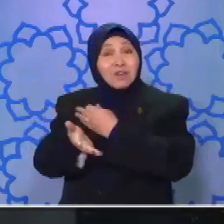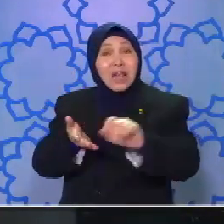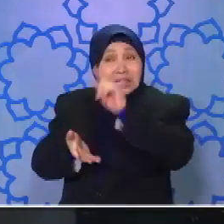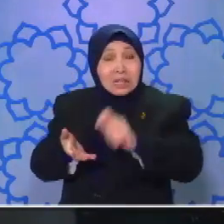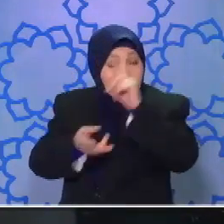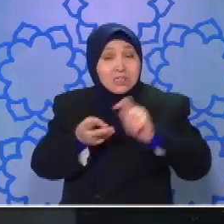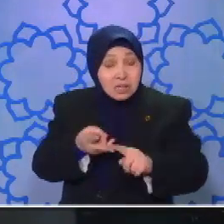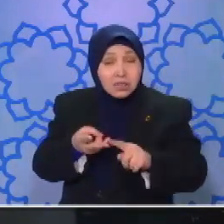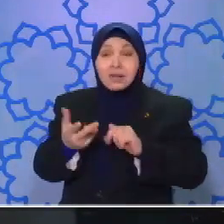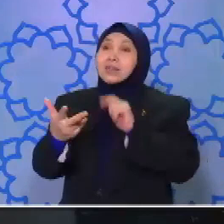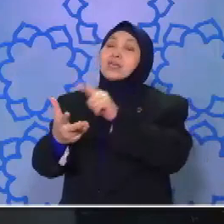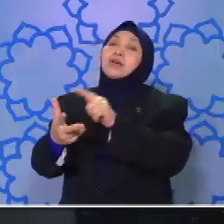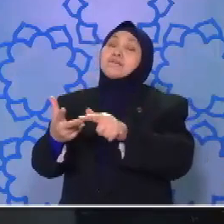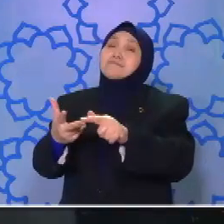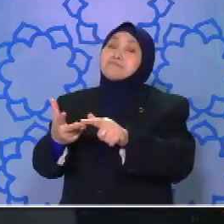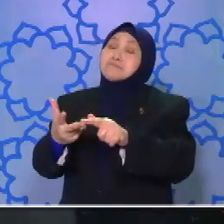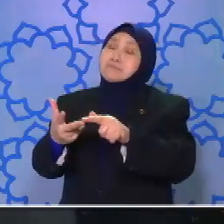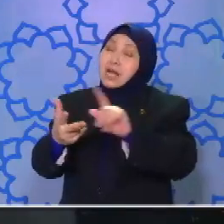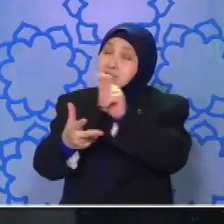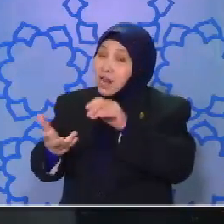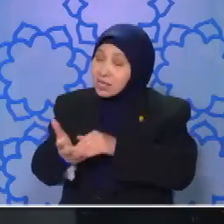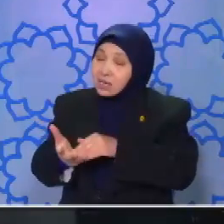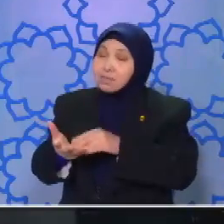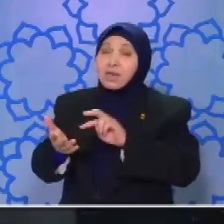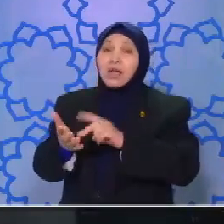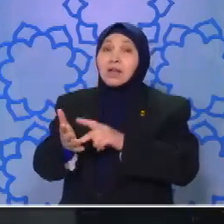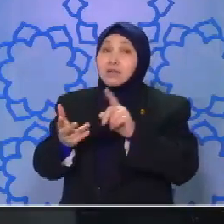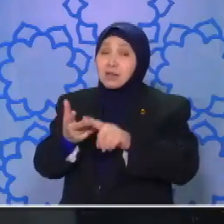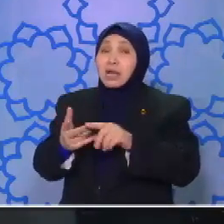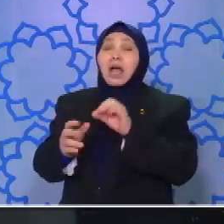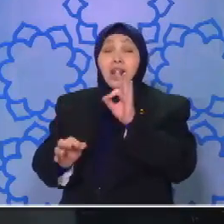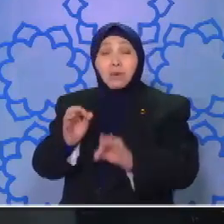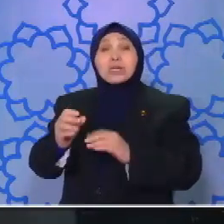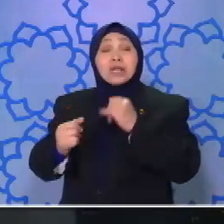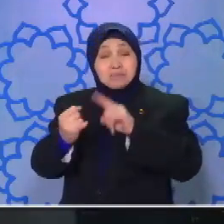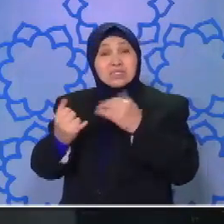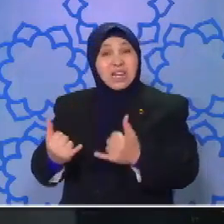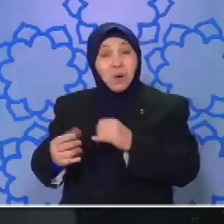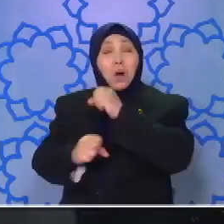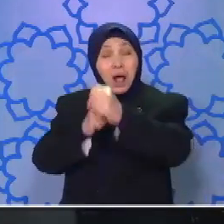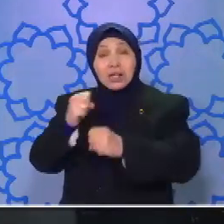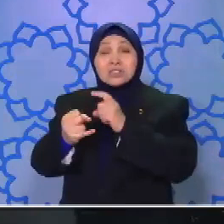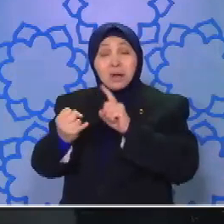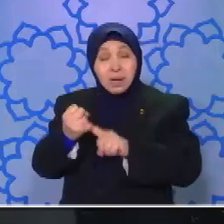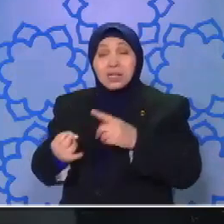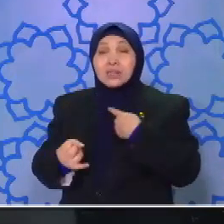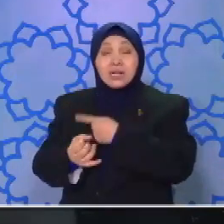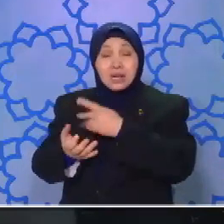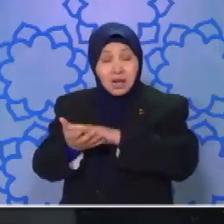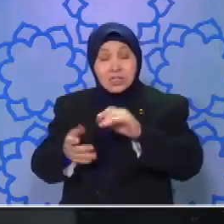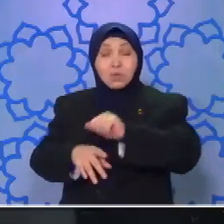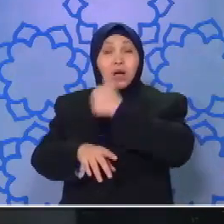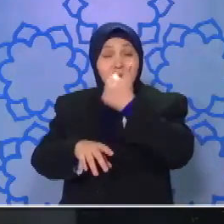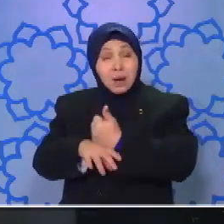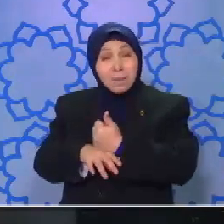juga fala tu sahib ni, ya. Jadi ini tanda kalau di akhir zaman ini, kalau katakan kita nak menuntut ilmu ustaz, ya, satu adabnya